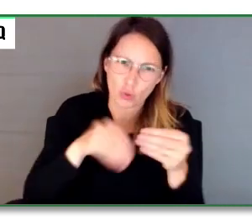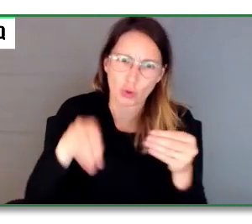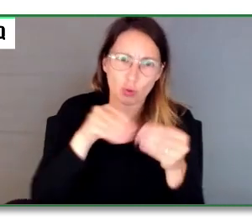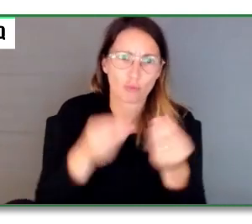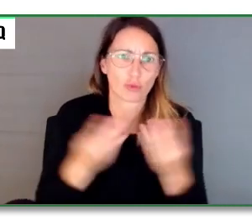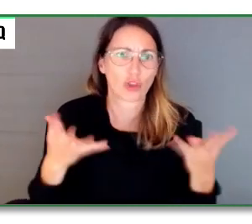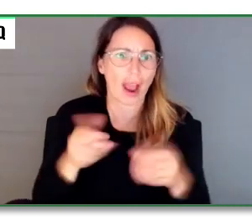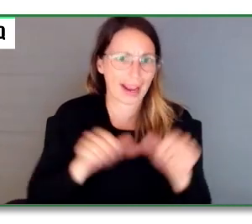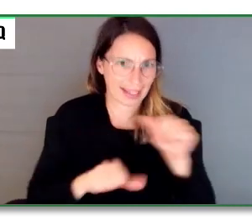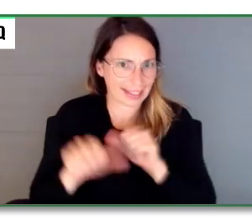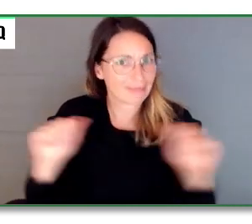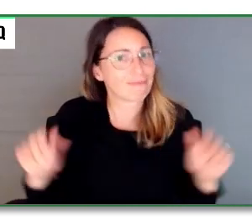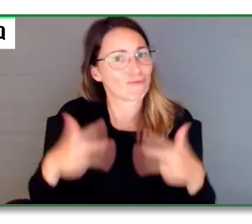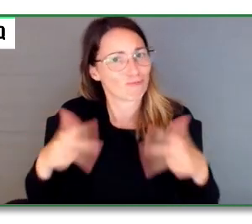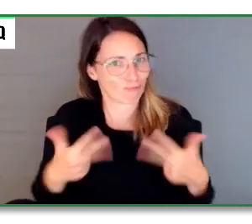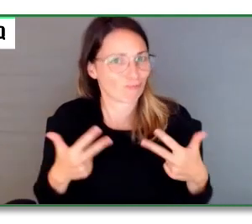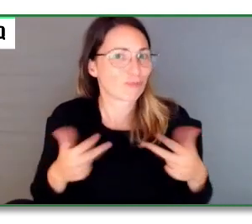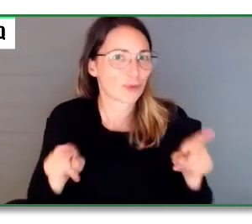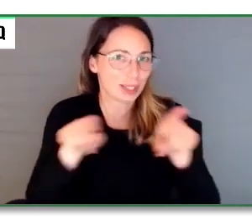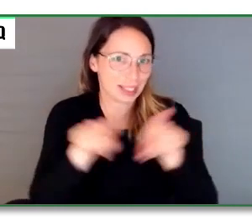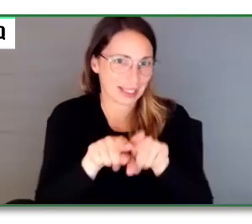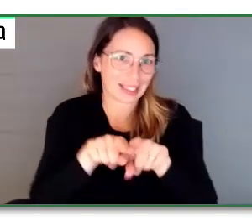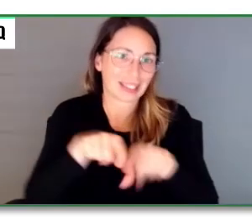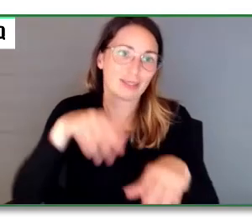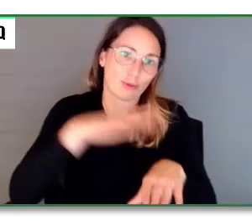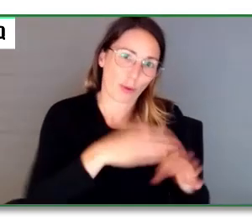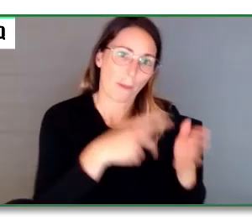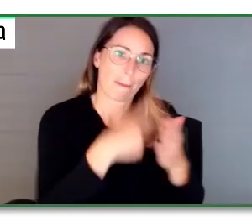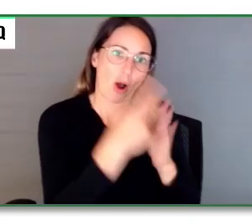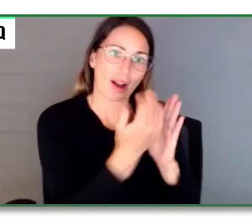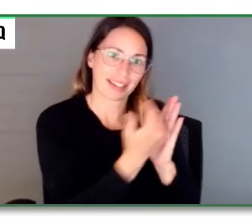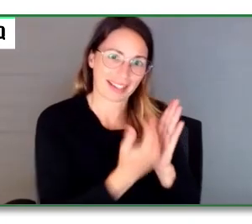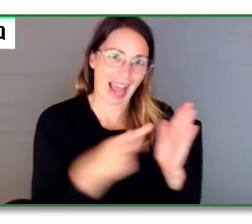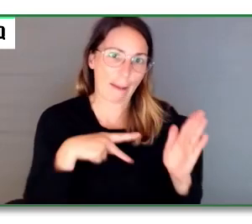virtuelles dans nos programmes. Prochaine diapo.